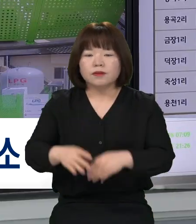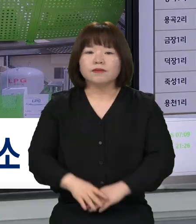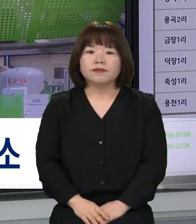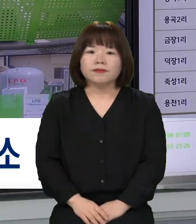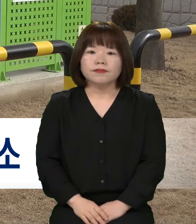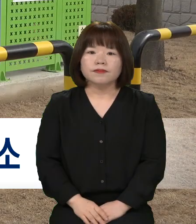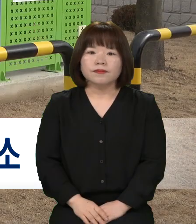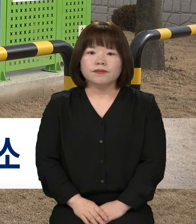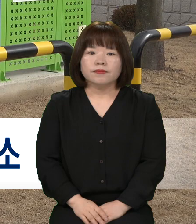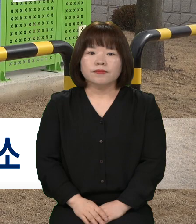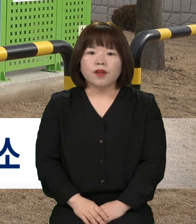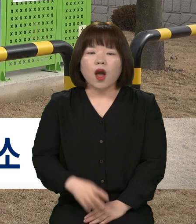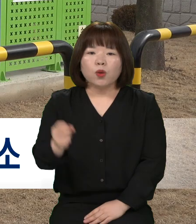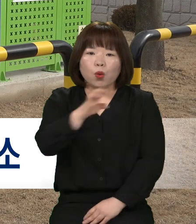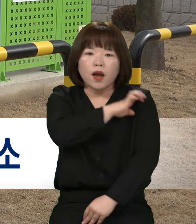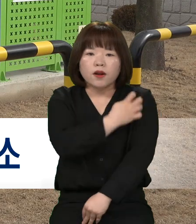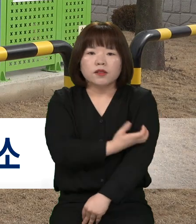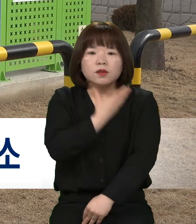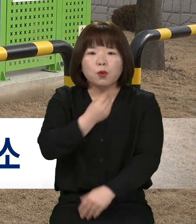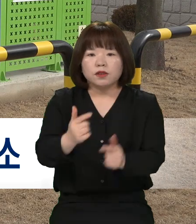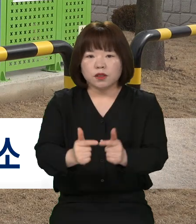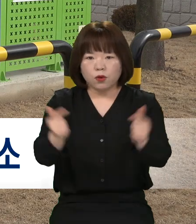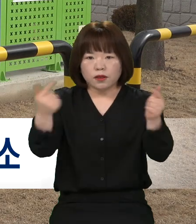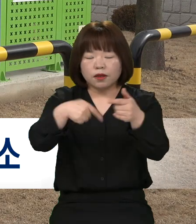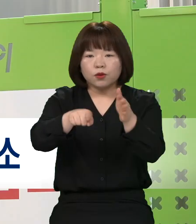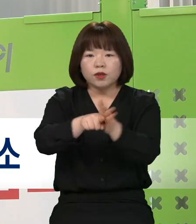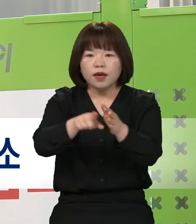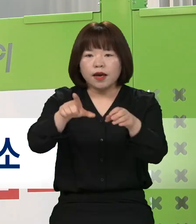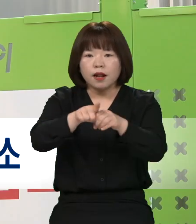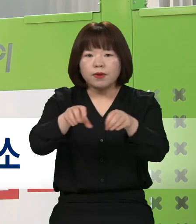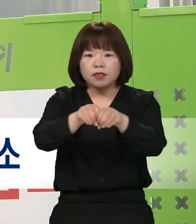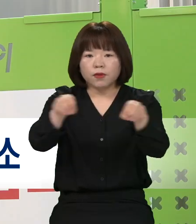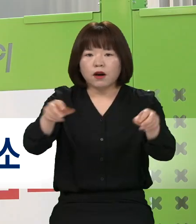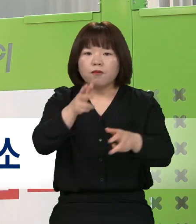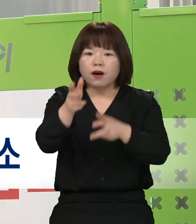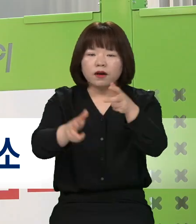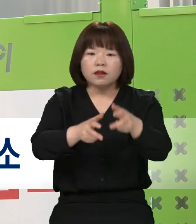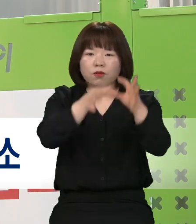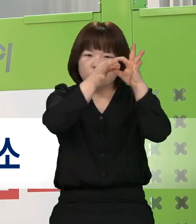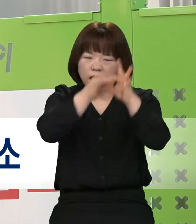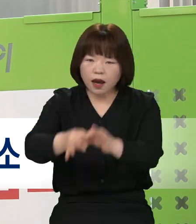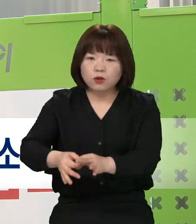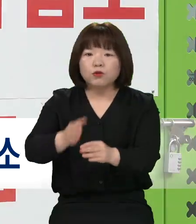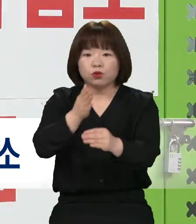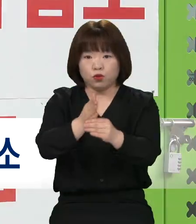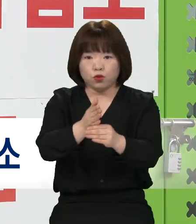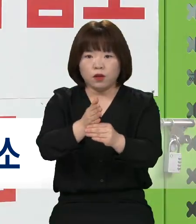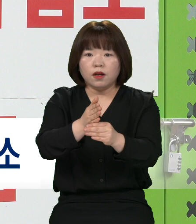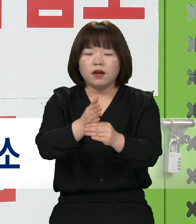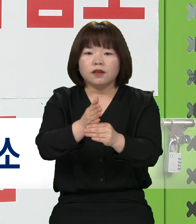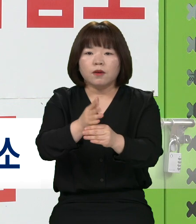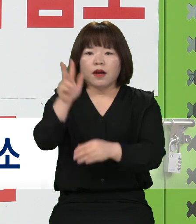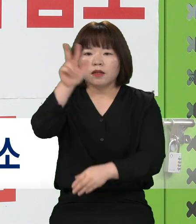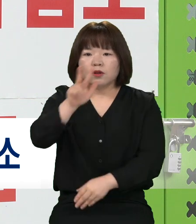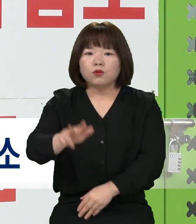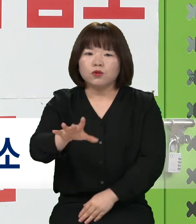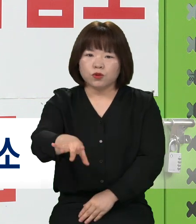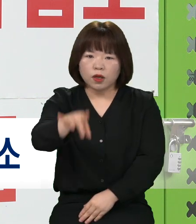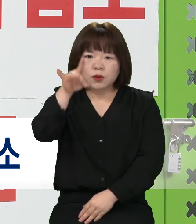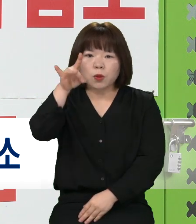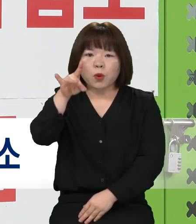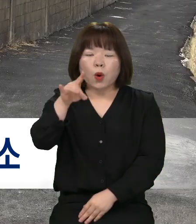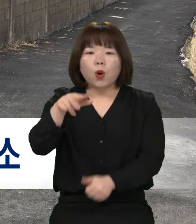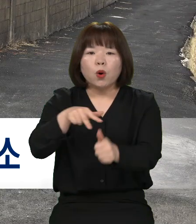갖춥니다 시는 에너지 복지 확대를 위해 LPG 배관망 사업을 지속 추진 중인 가운데 전국 최초로